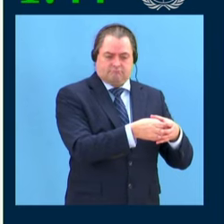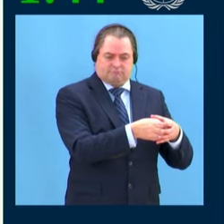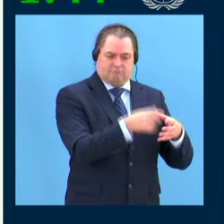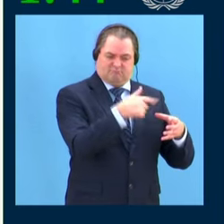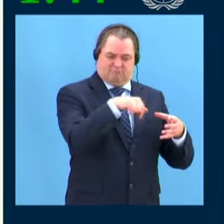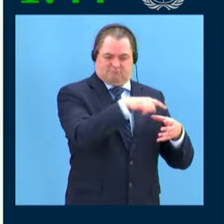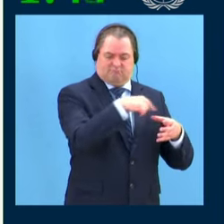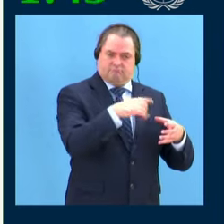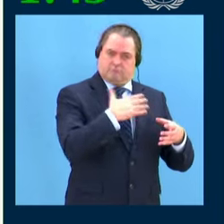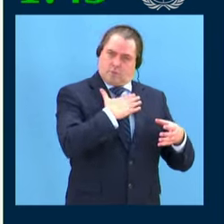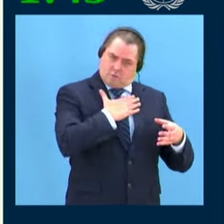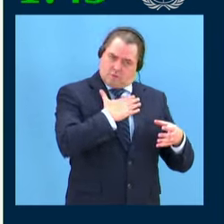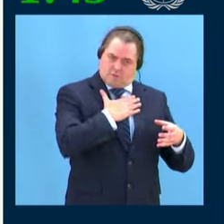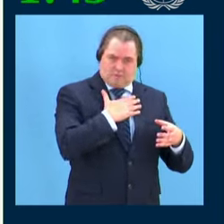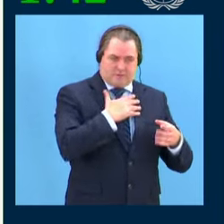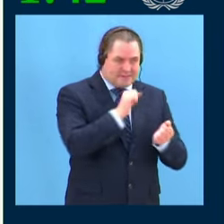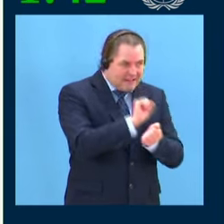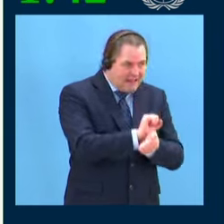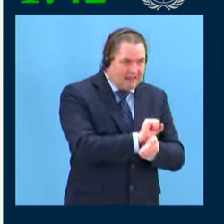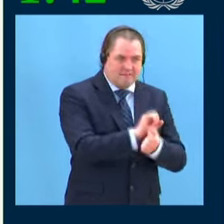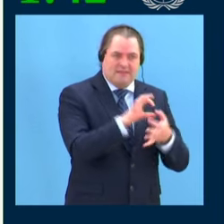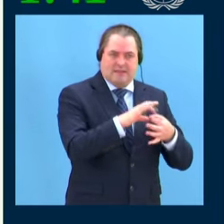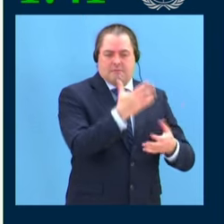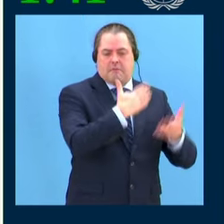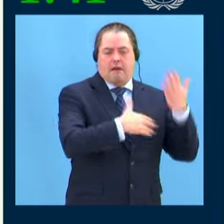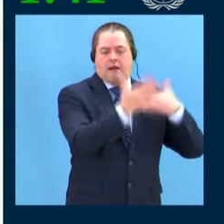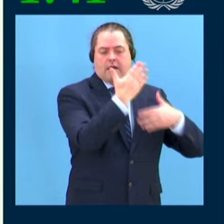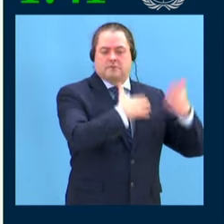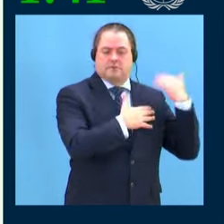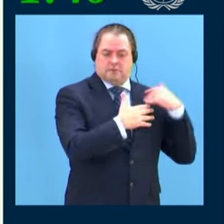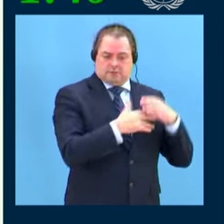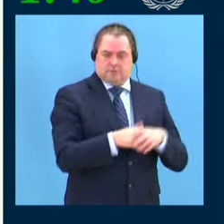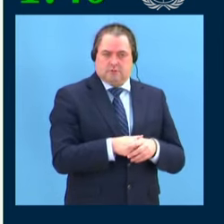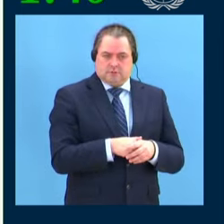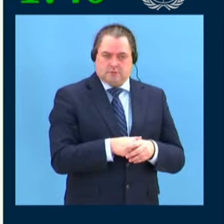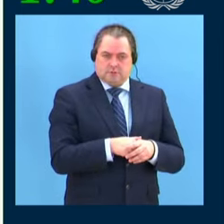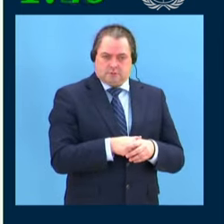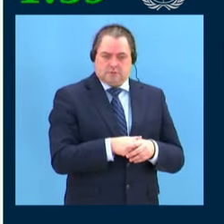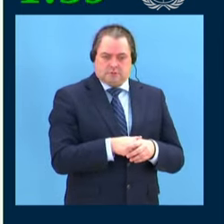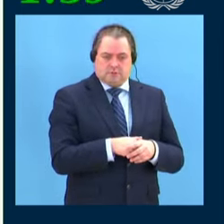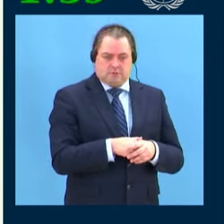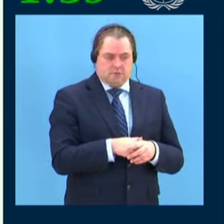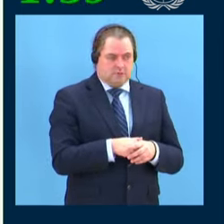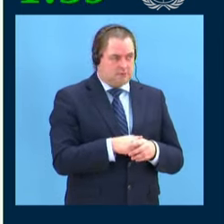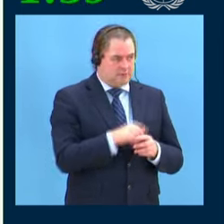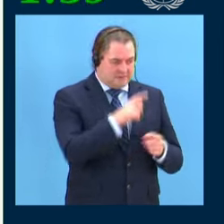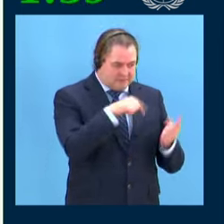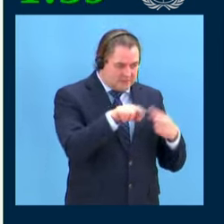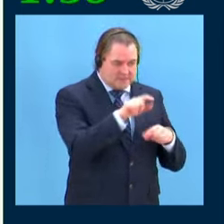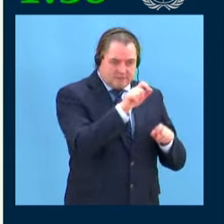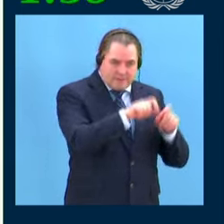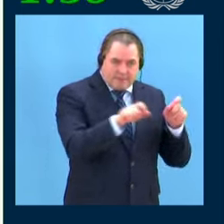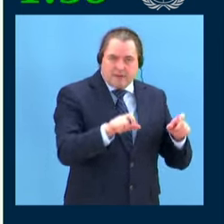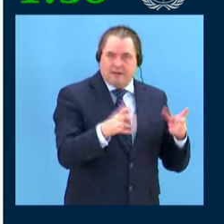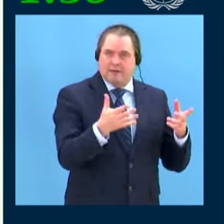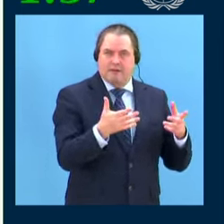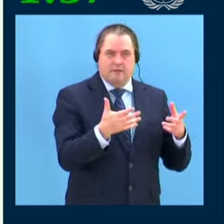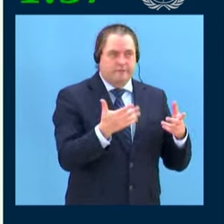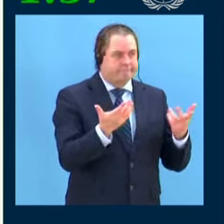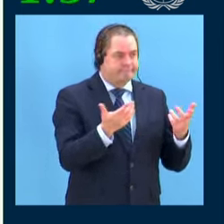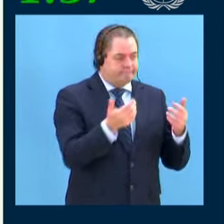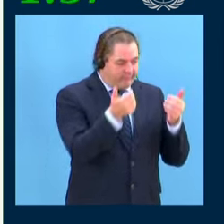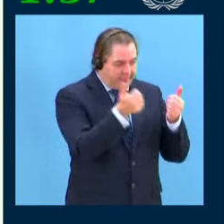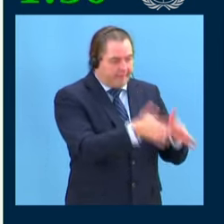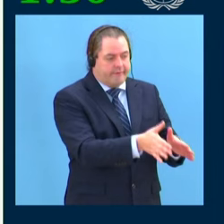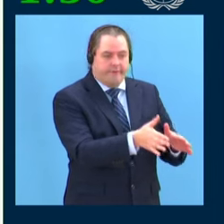maître d'esclaves, sont abandonnées à eux-mêmes, sans qualification. L'État ne forme pas les haratines au métier qui